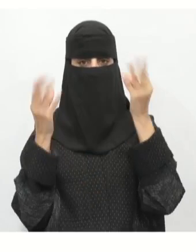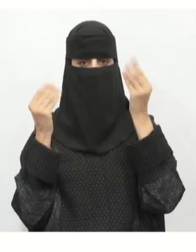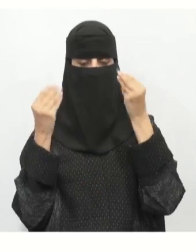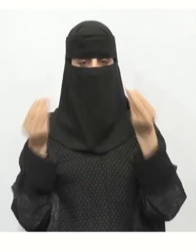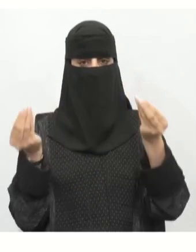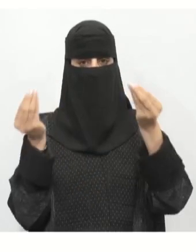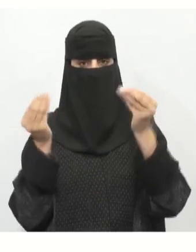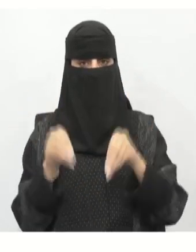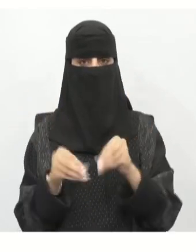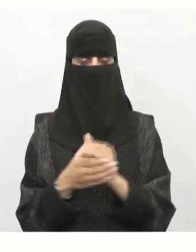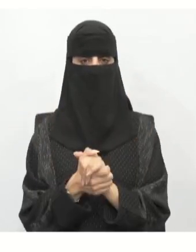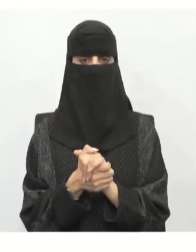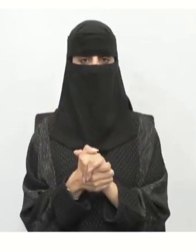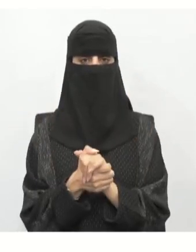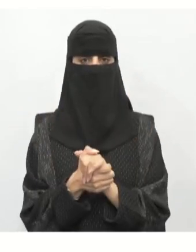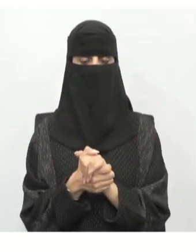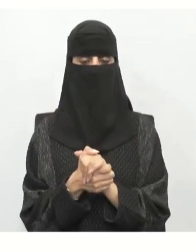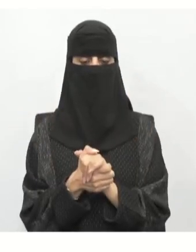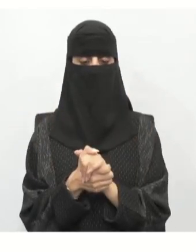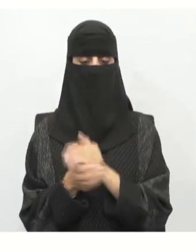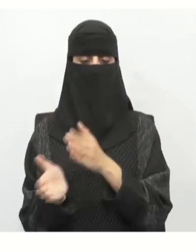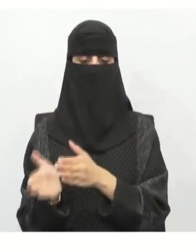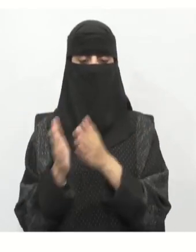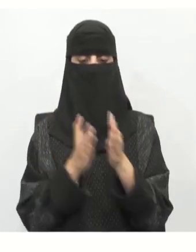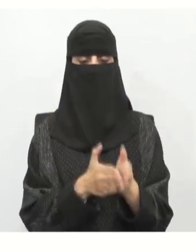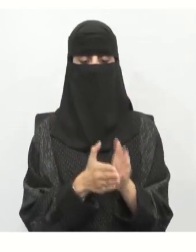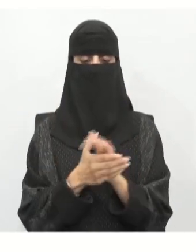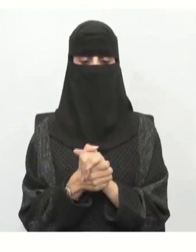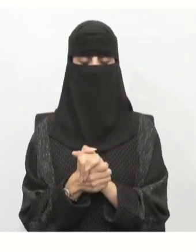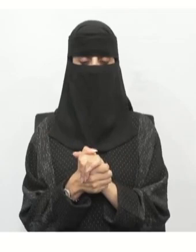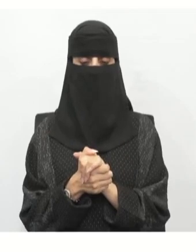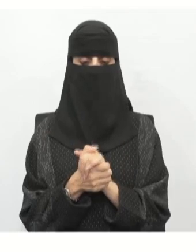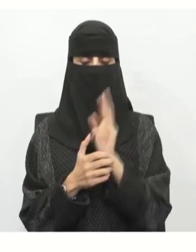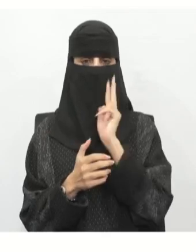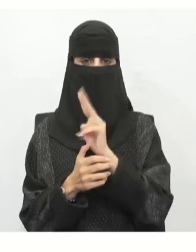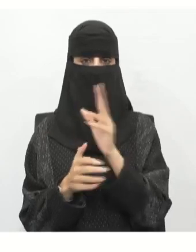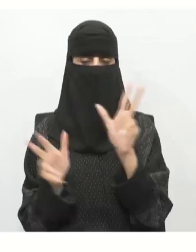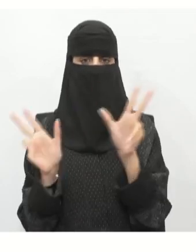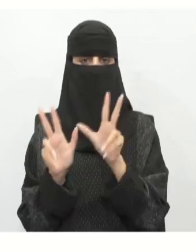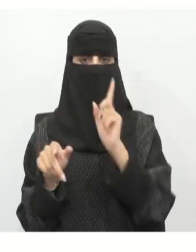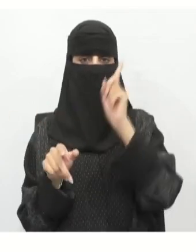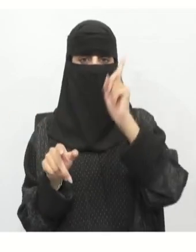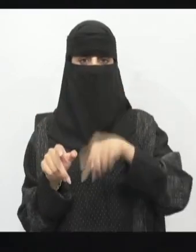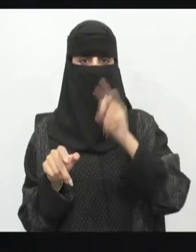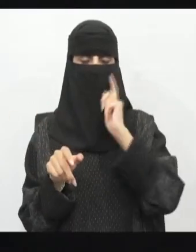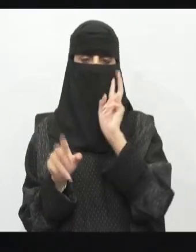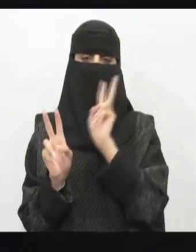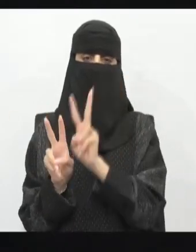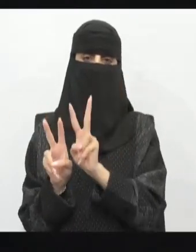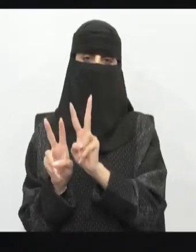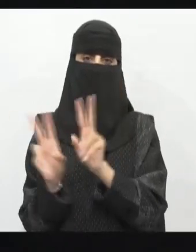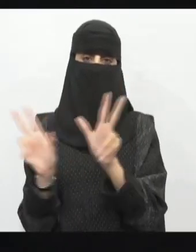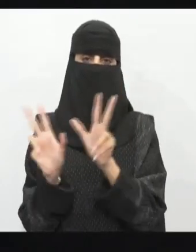ايضا بالقراءه والاطلاع ننتقل الان مشاهده التلفاز طول الوقت هل هي اجابه